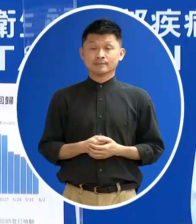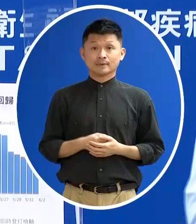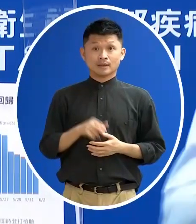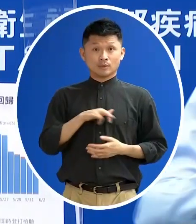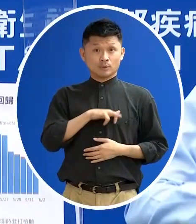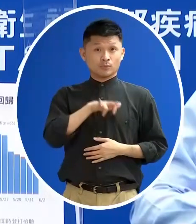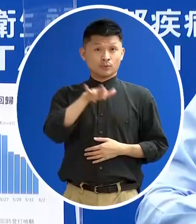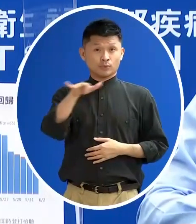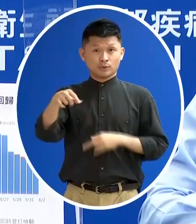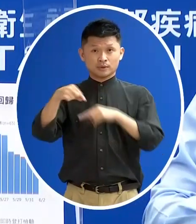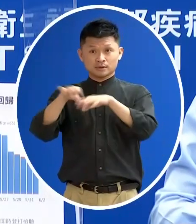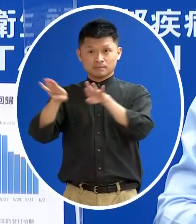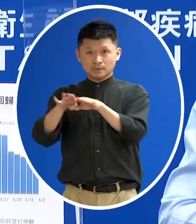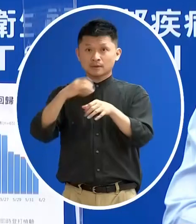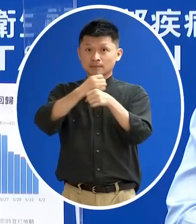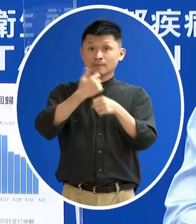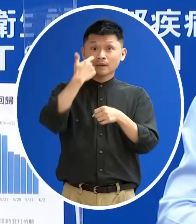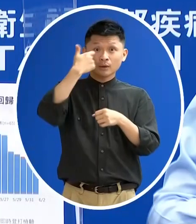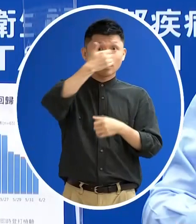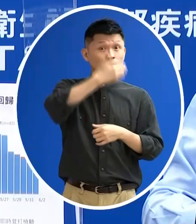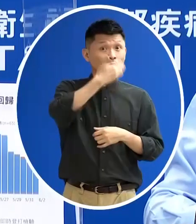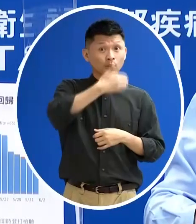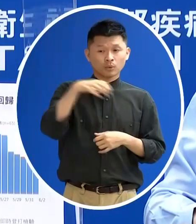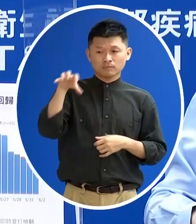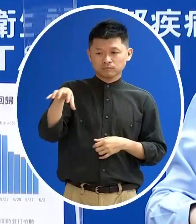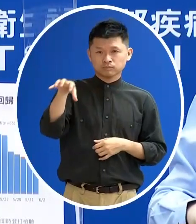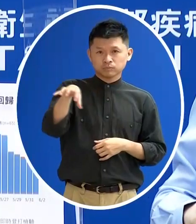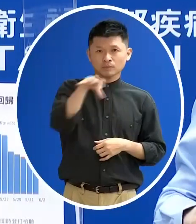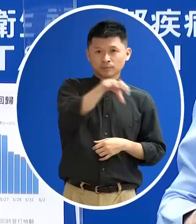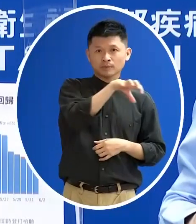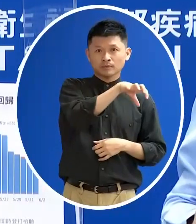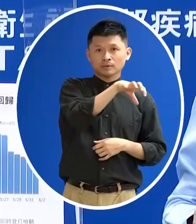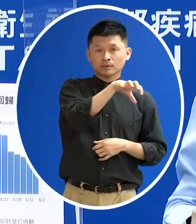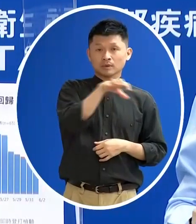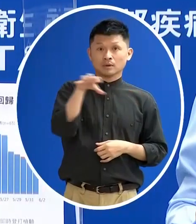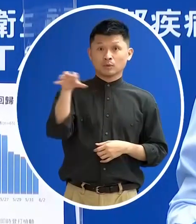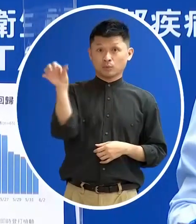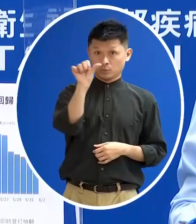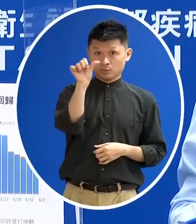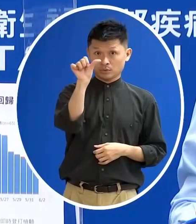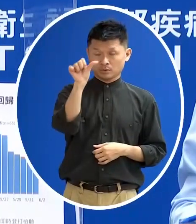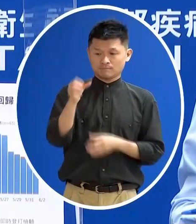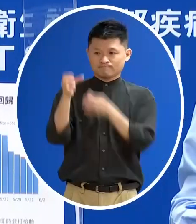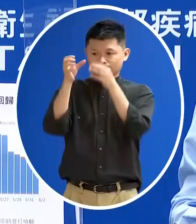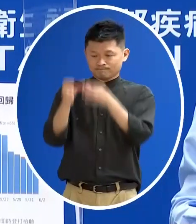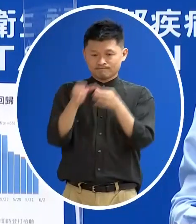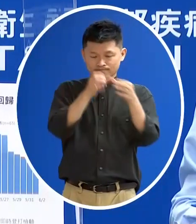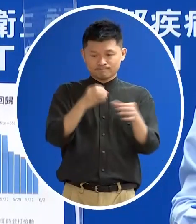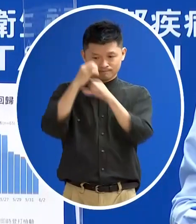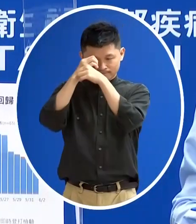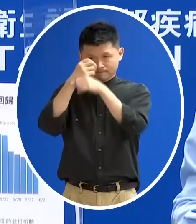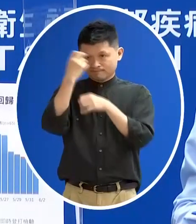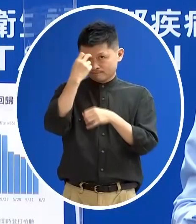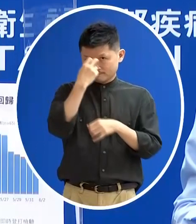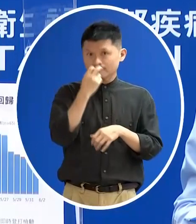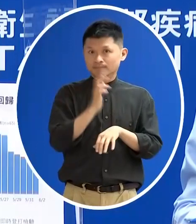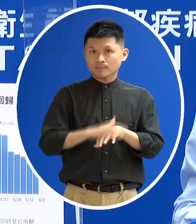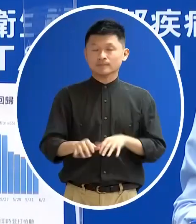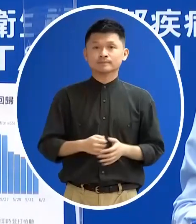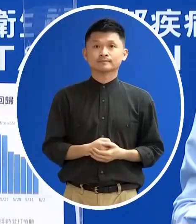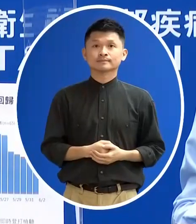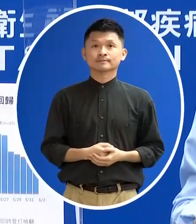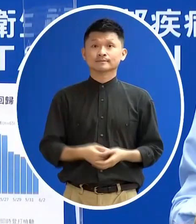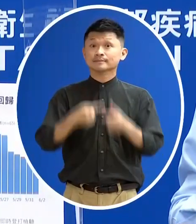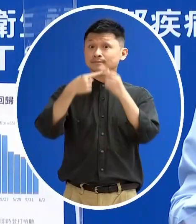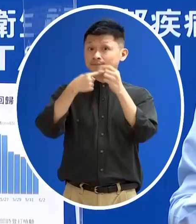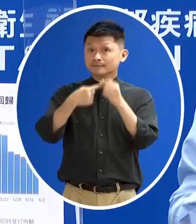门、马祖、澎湖5个 航站，我们都会设立筛检站。那第